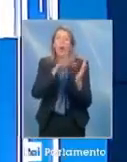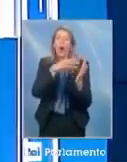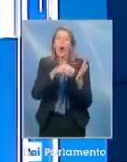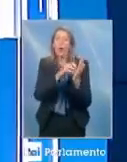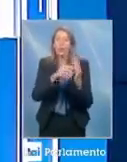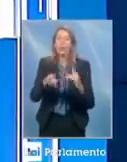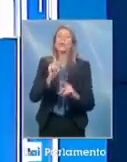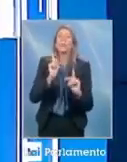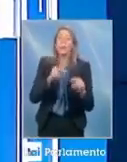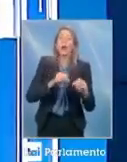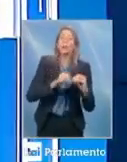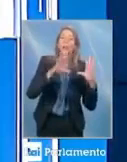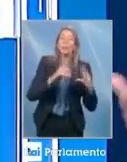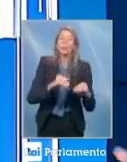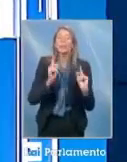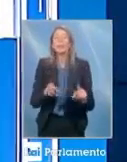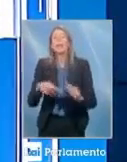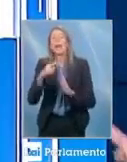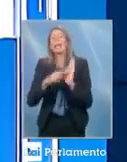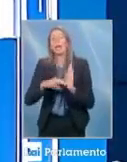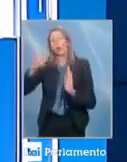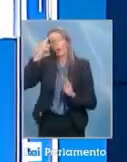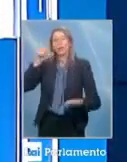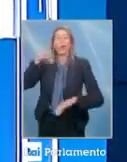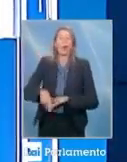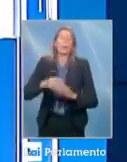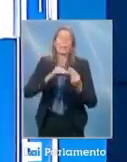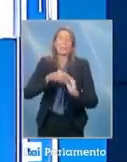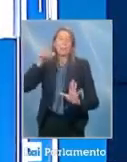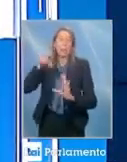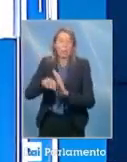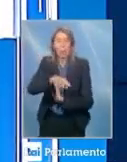secondo dell'obbedienza o meno, diciamo, alle regole imposte dal governo e dal sistema. Ecco,